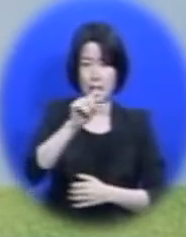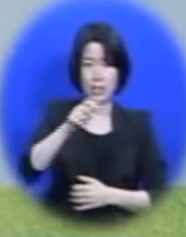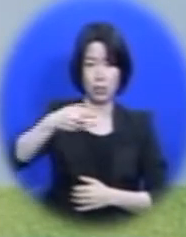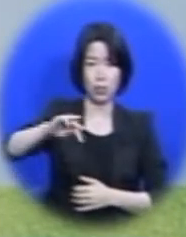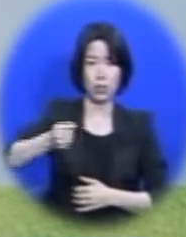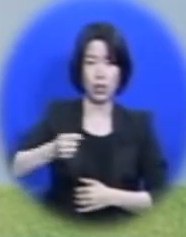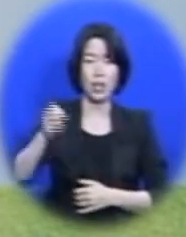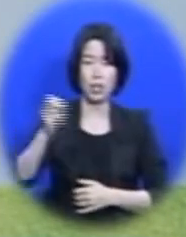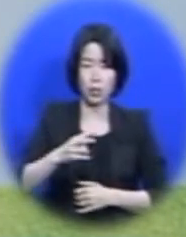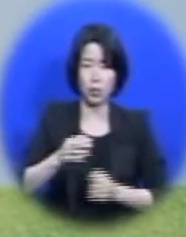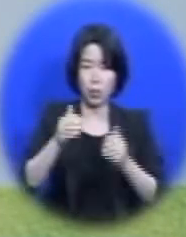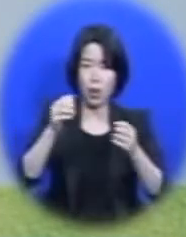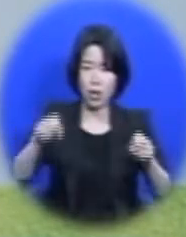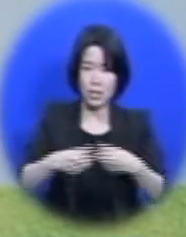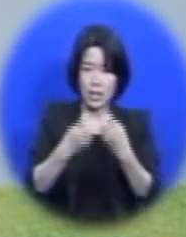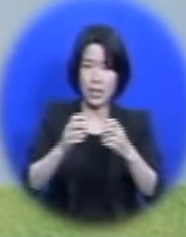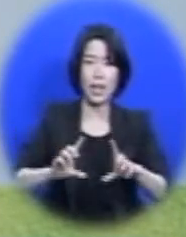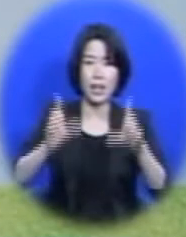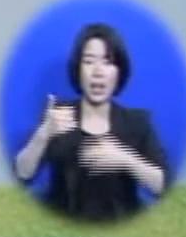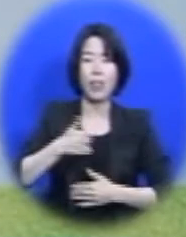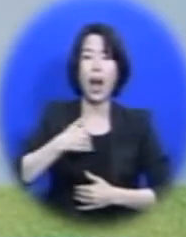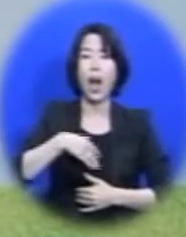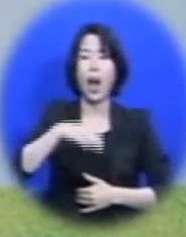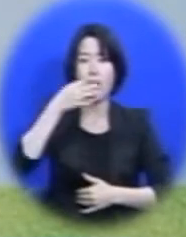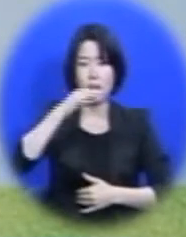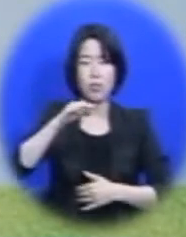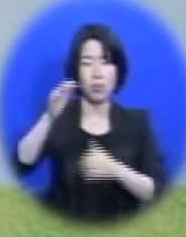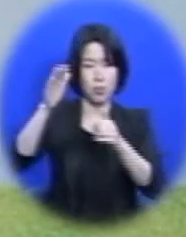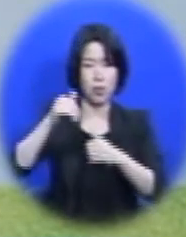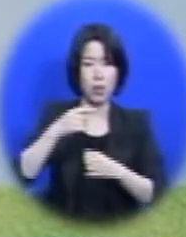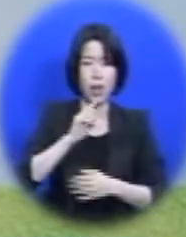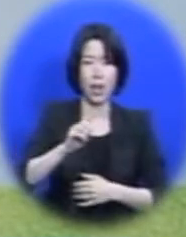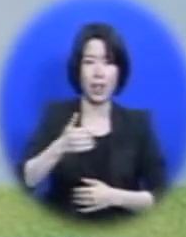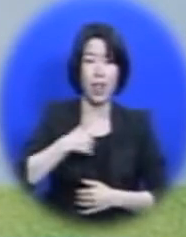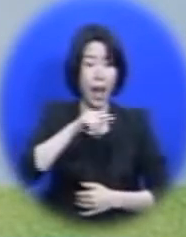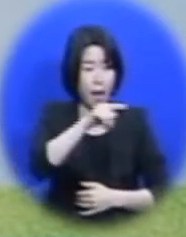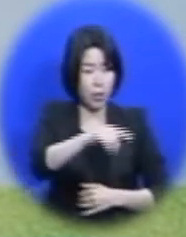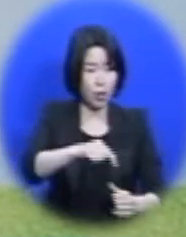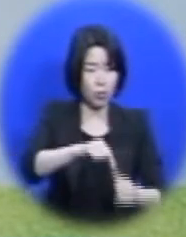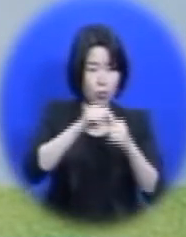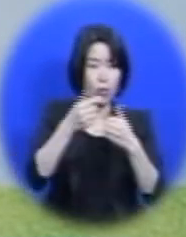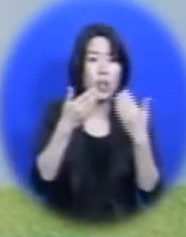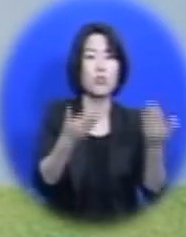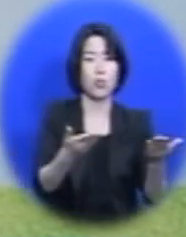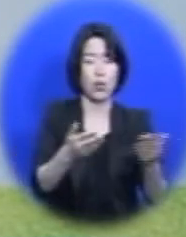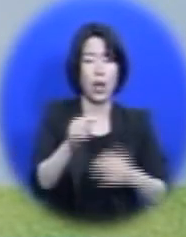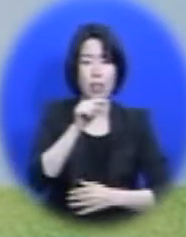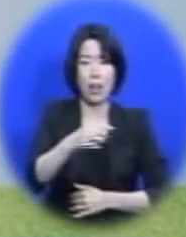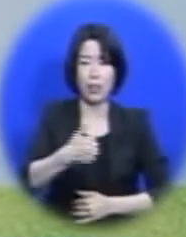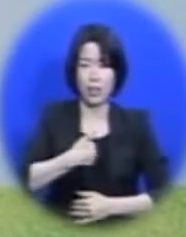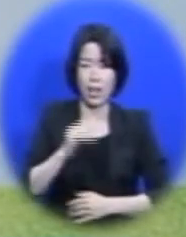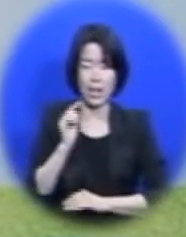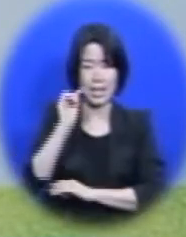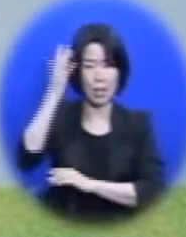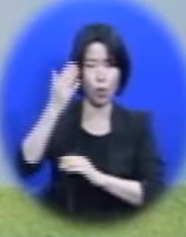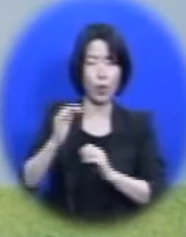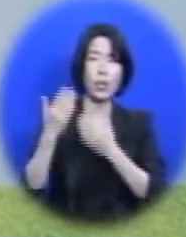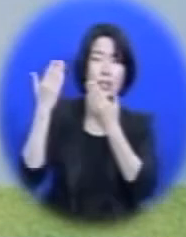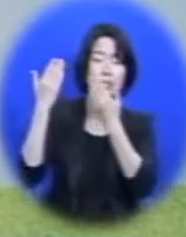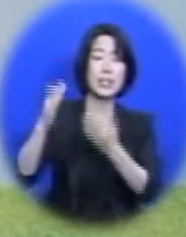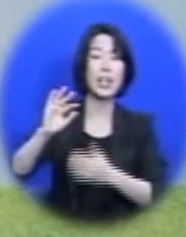그리고 재난의 날에 나를 불러라. 내가 너를 구원하여 줄 것이요 너는 나에게 영광을 돌리게